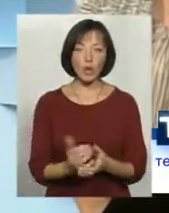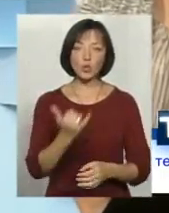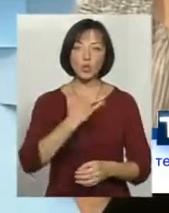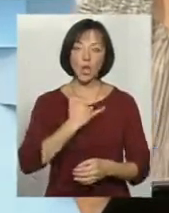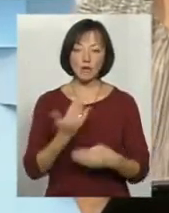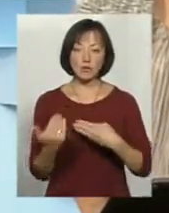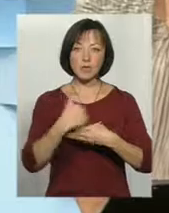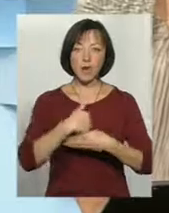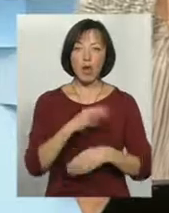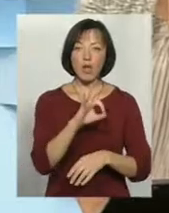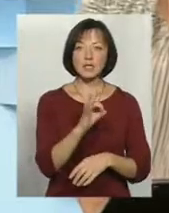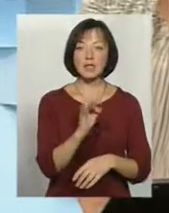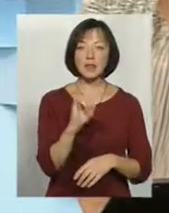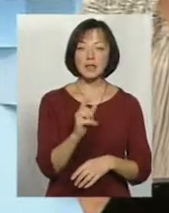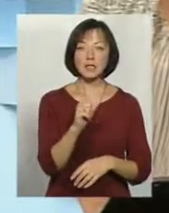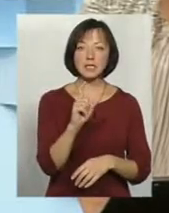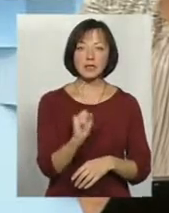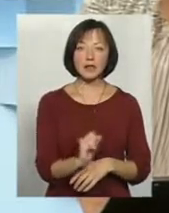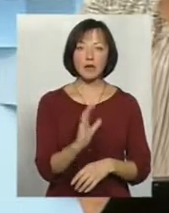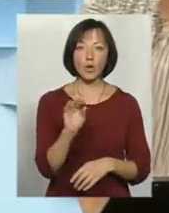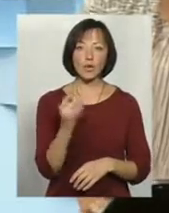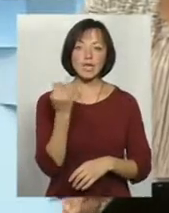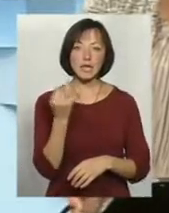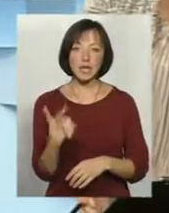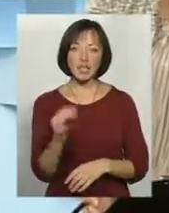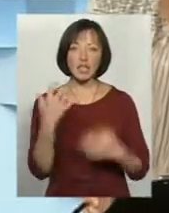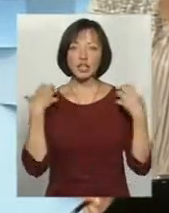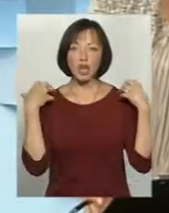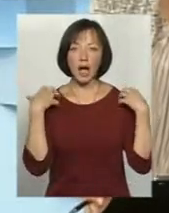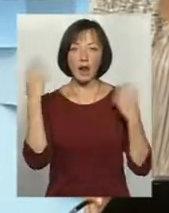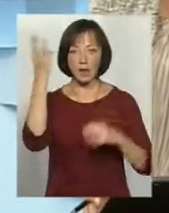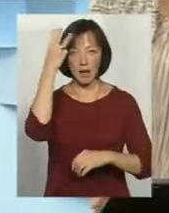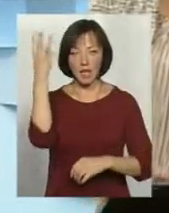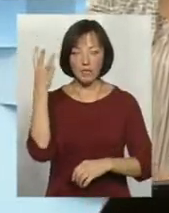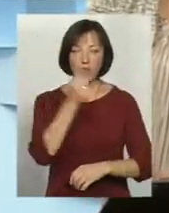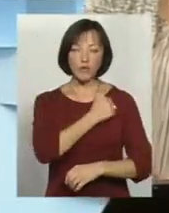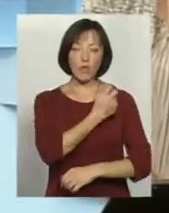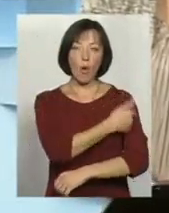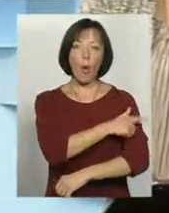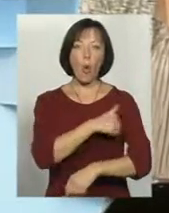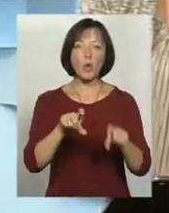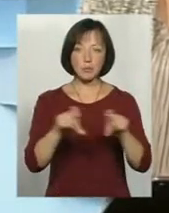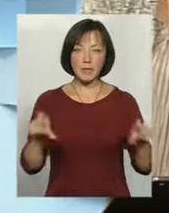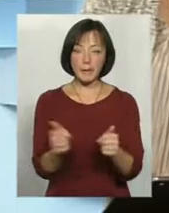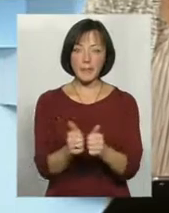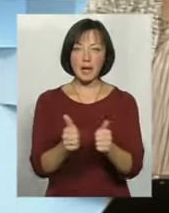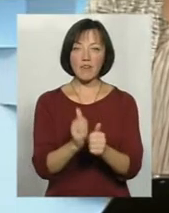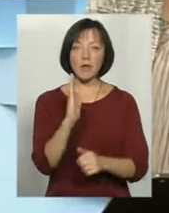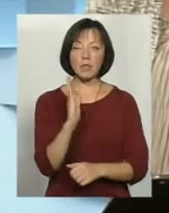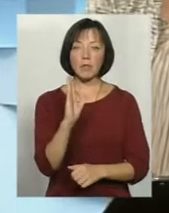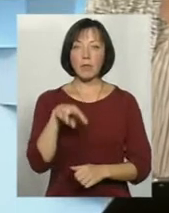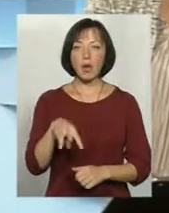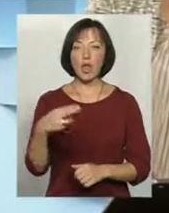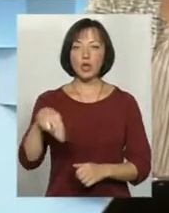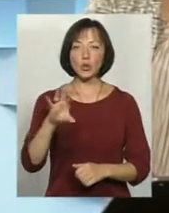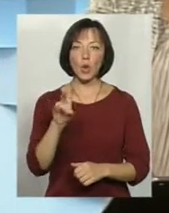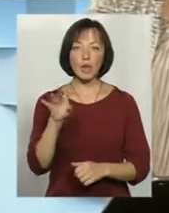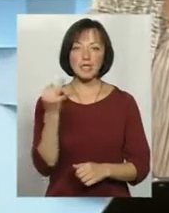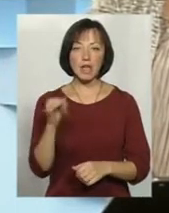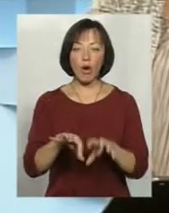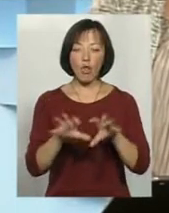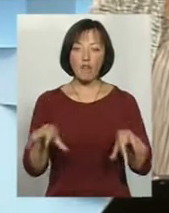сьогодні завітали Олександр Іванович Завроцький, начальник Хмельницького військового госпіталю. Поруч з ним Володимир Миколайович Долинський, голова благодійного